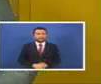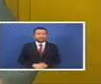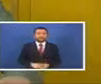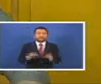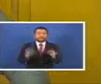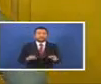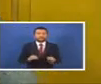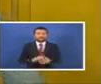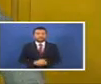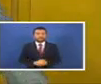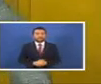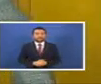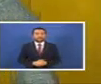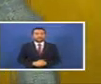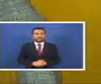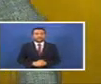şimdi